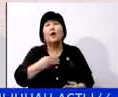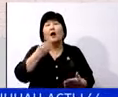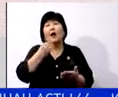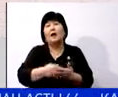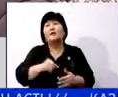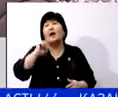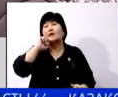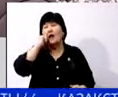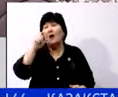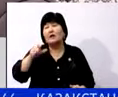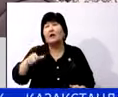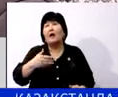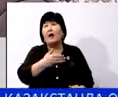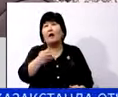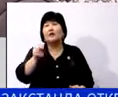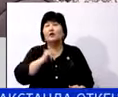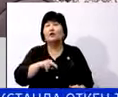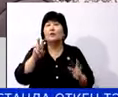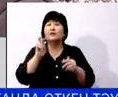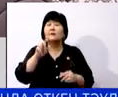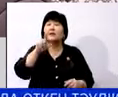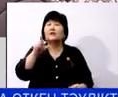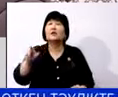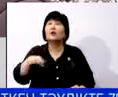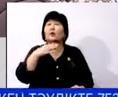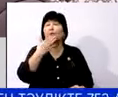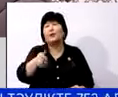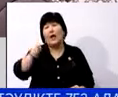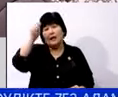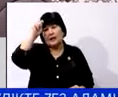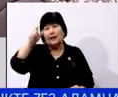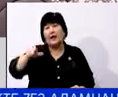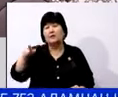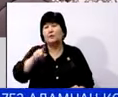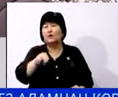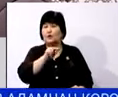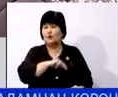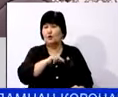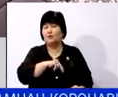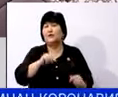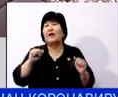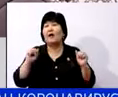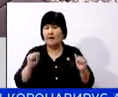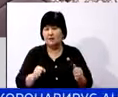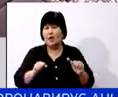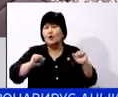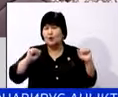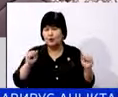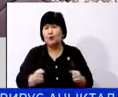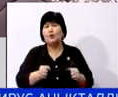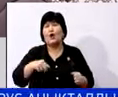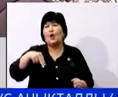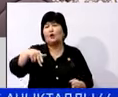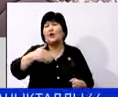ардақты әжелер, алдымызға жұмыс іздеп келген жандардың көбісінде мына ер азаматтар бұл жұмыстың қыста суықтыққа